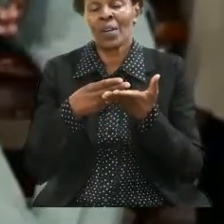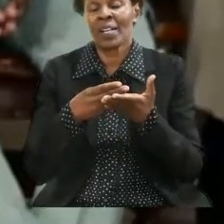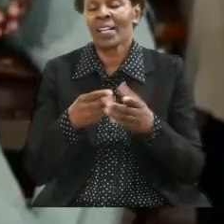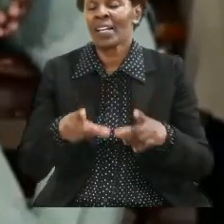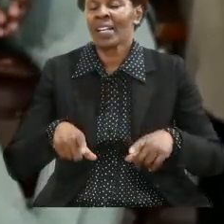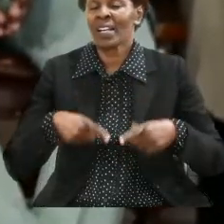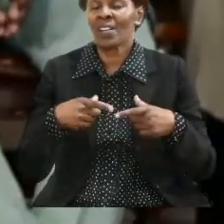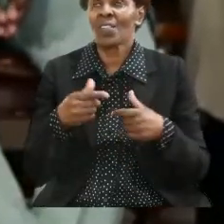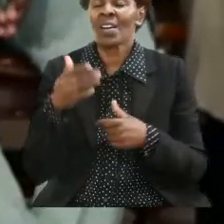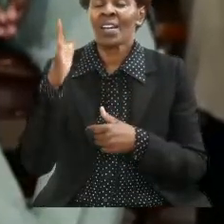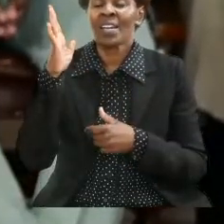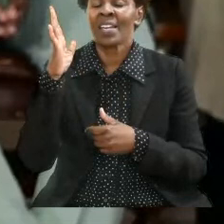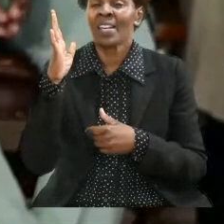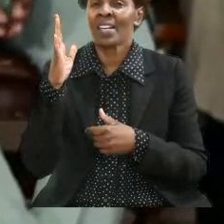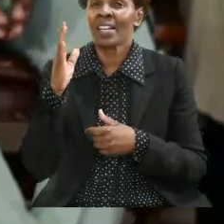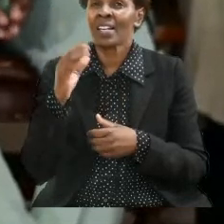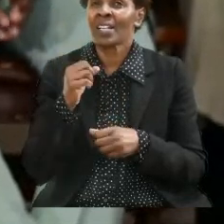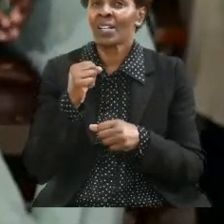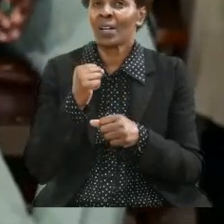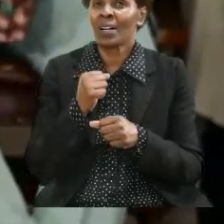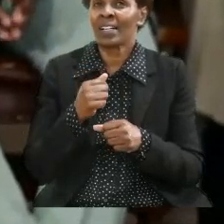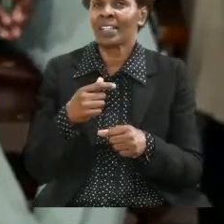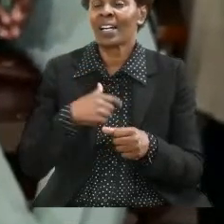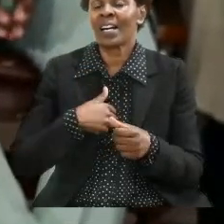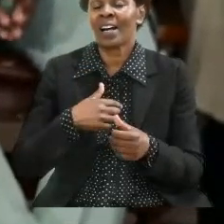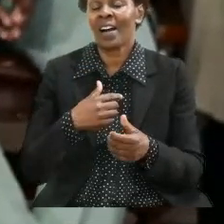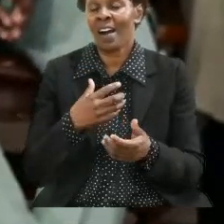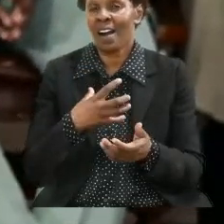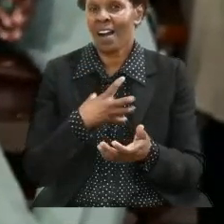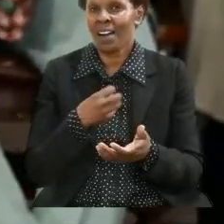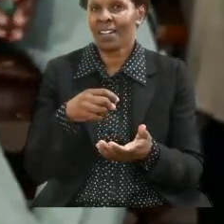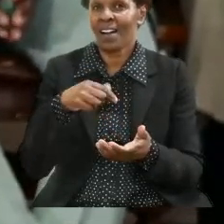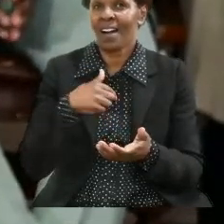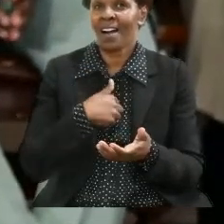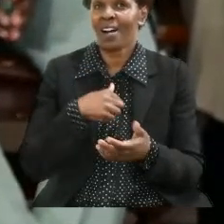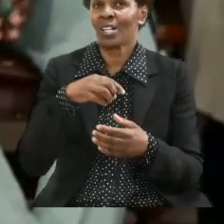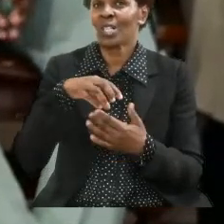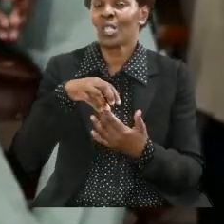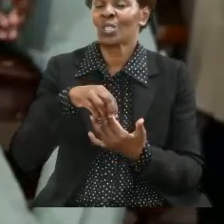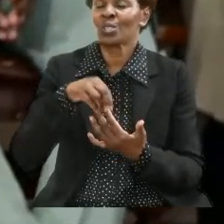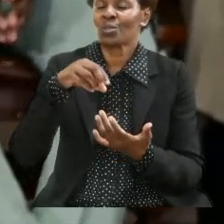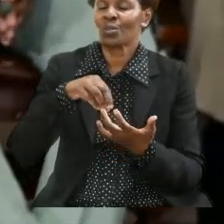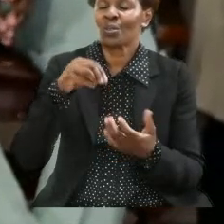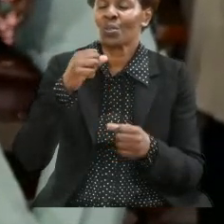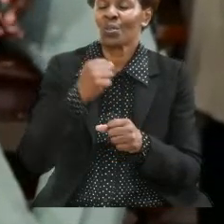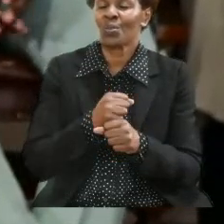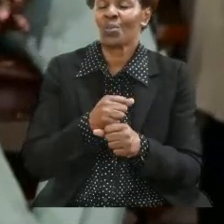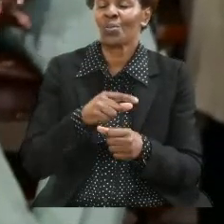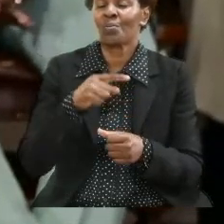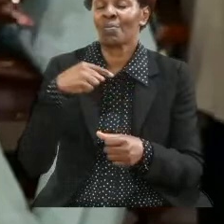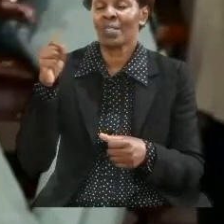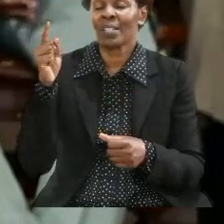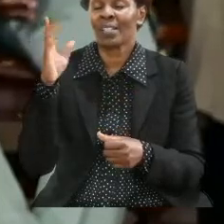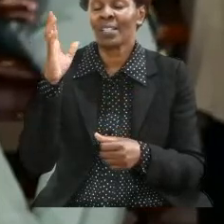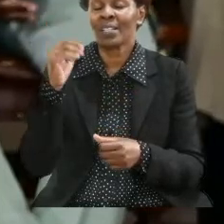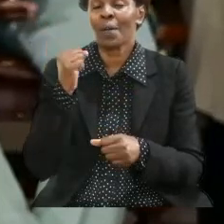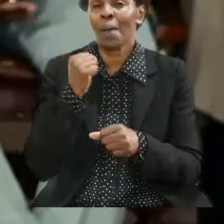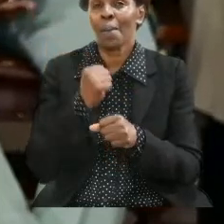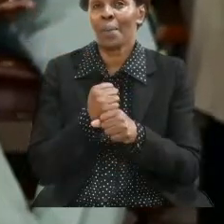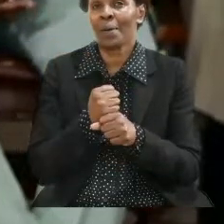the wrong and do the right, I know the Lord will make a way for me.